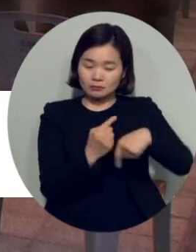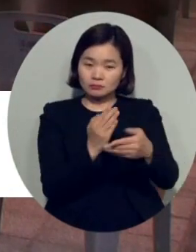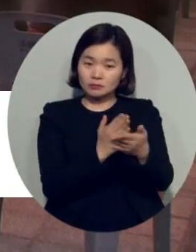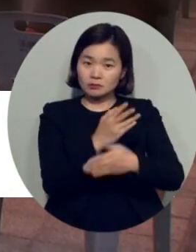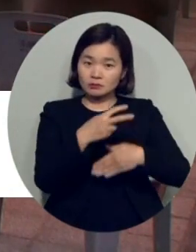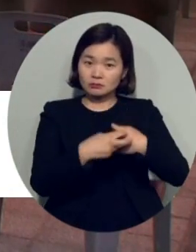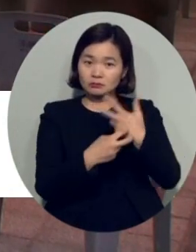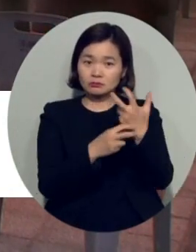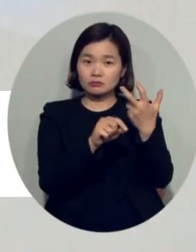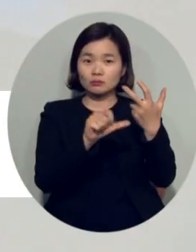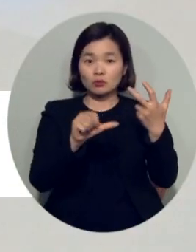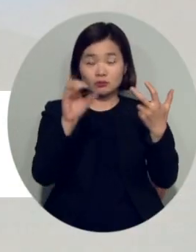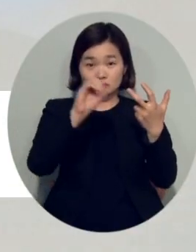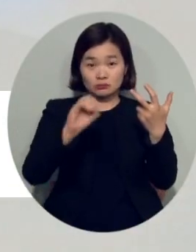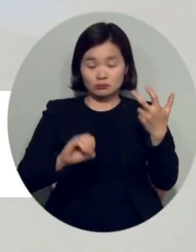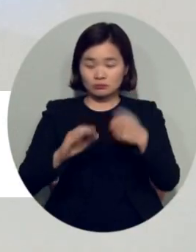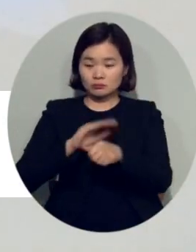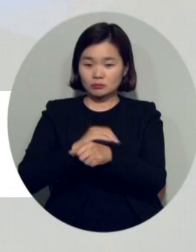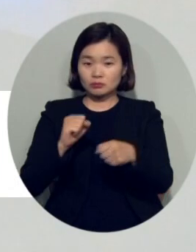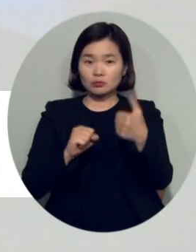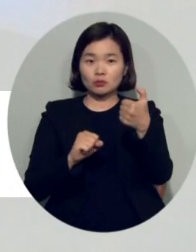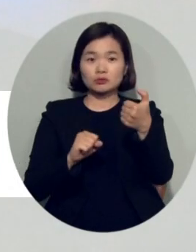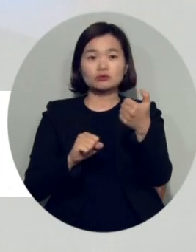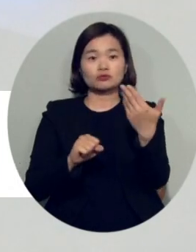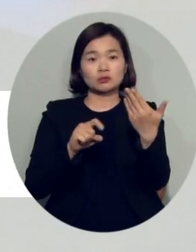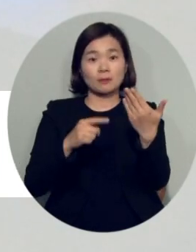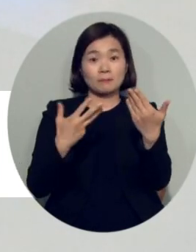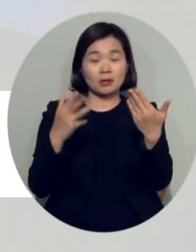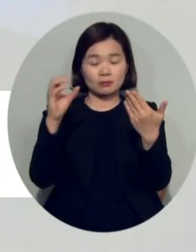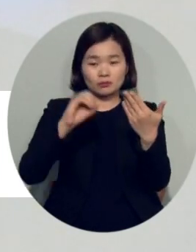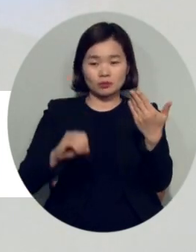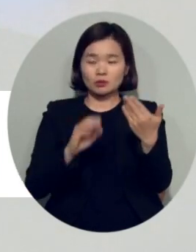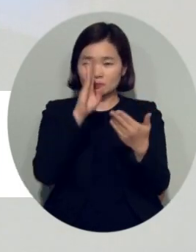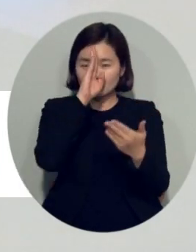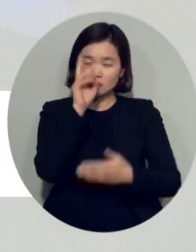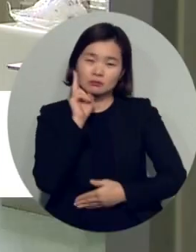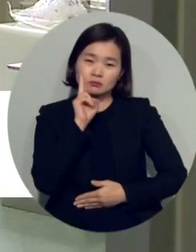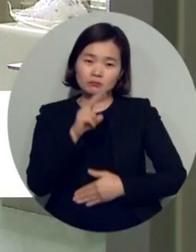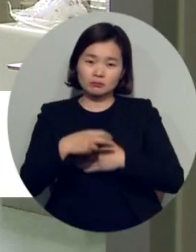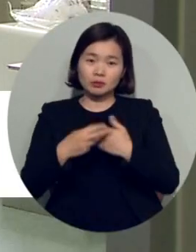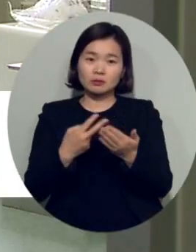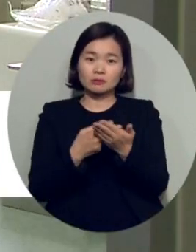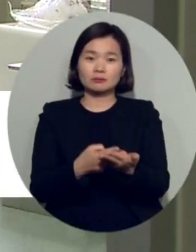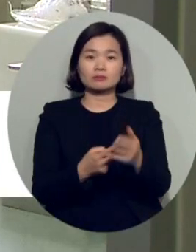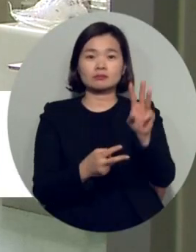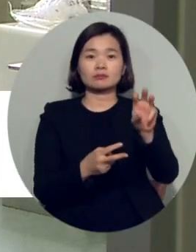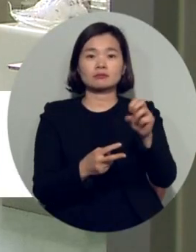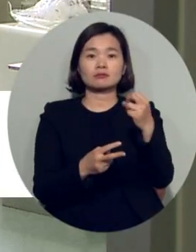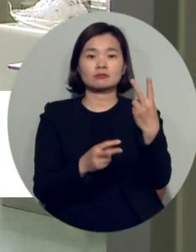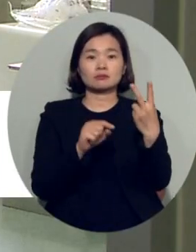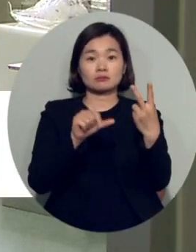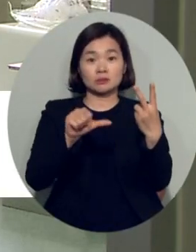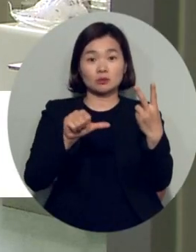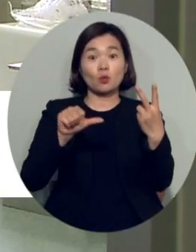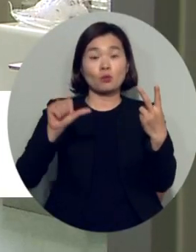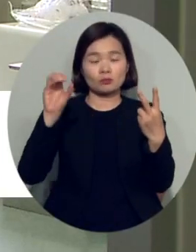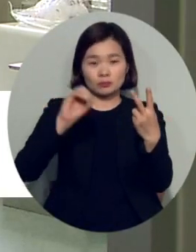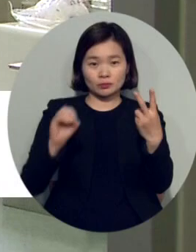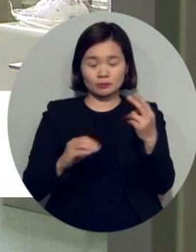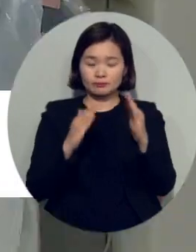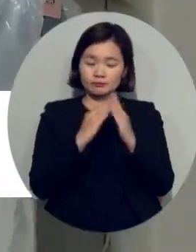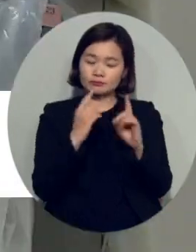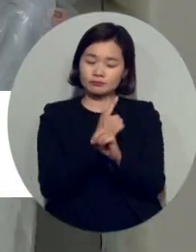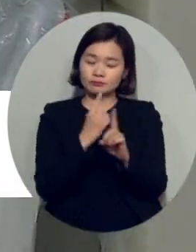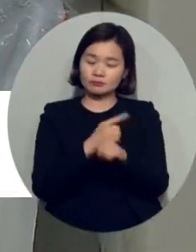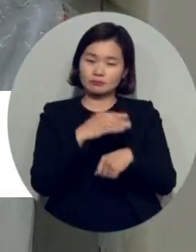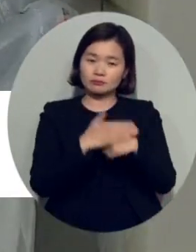대구 70.5%, 경북 59.8%, 위중증 병상 32.5%입니다. 재택치료는